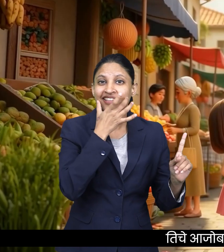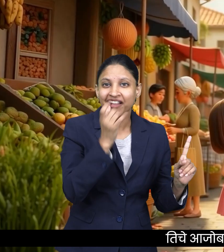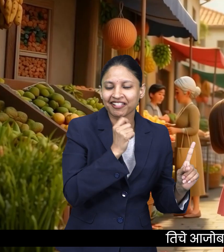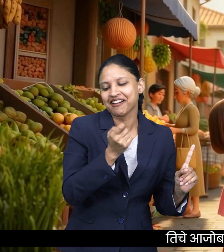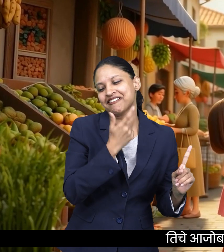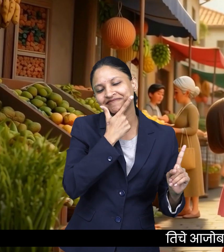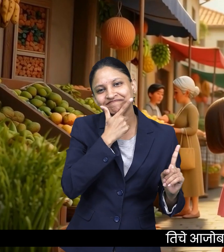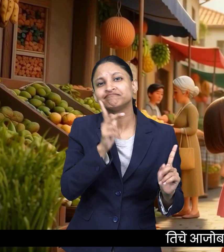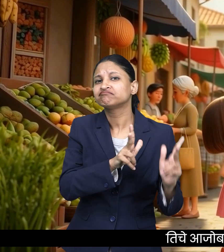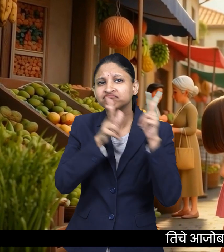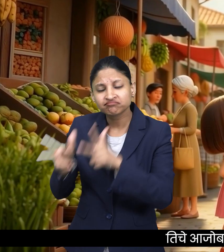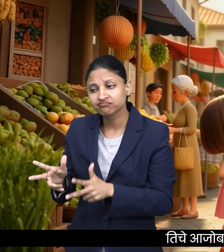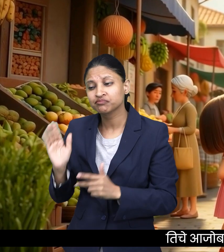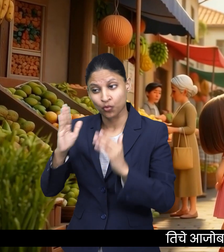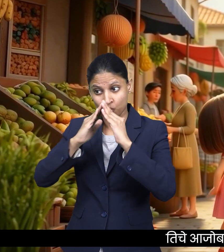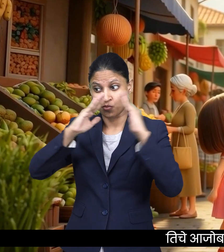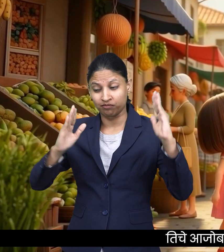तिथे आजोबा हसले आणि म्हणाले,